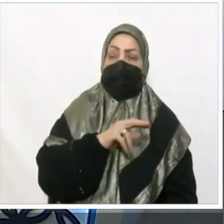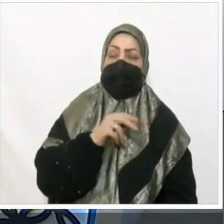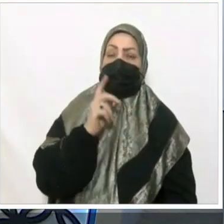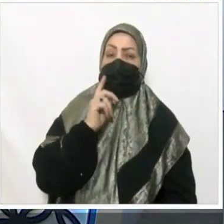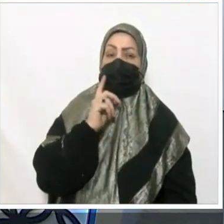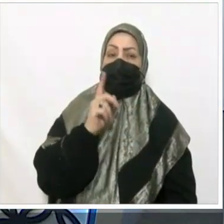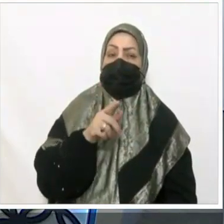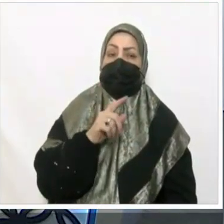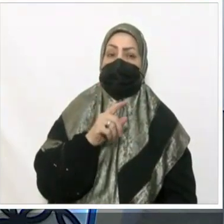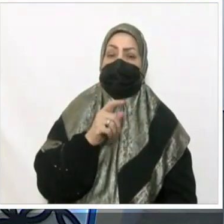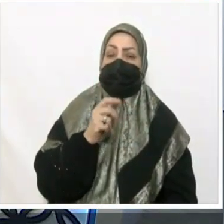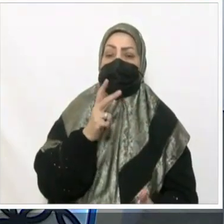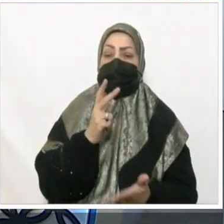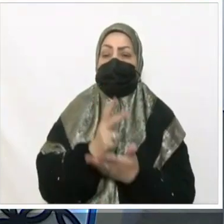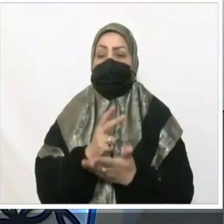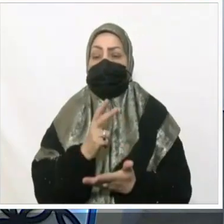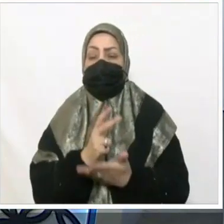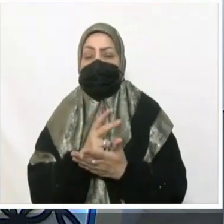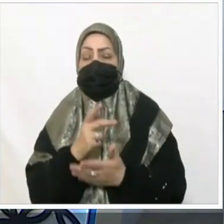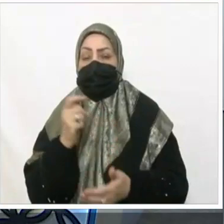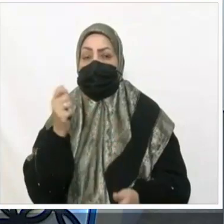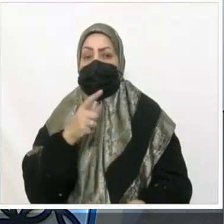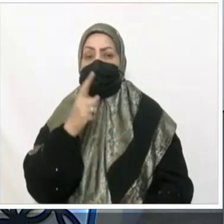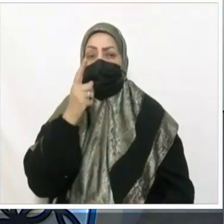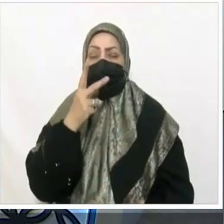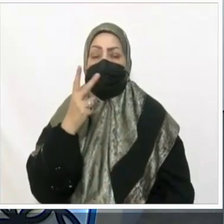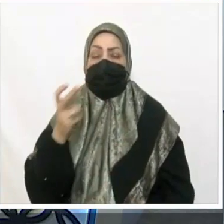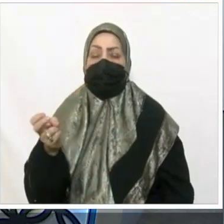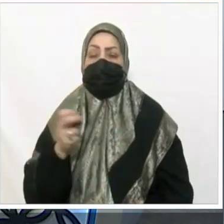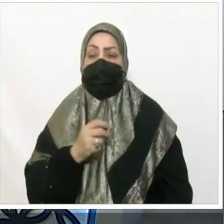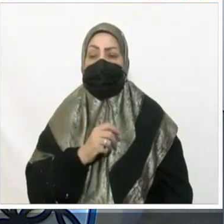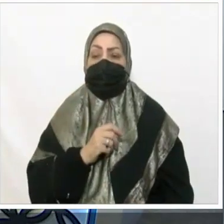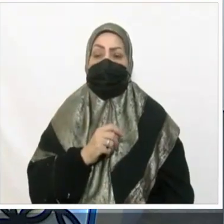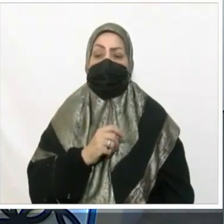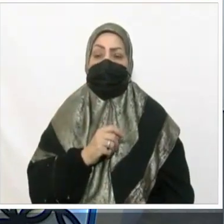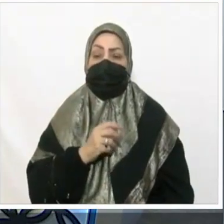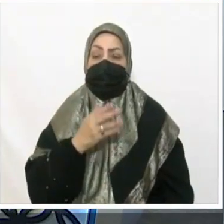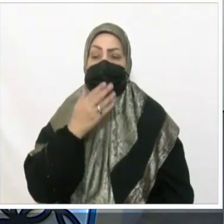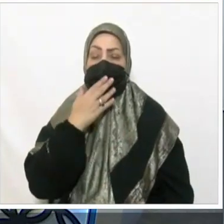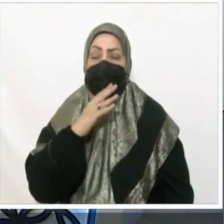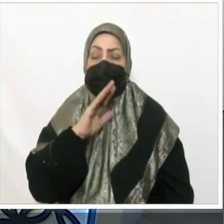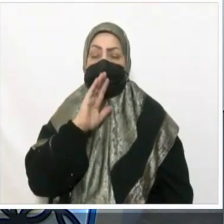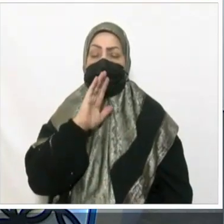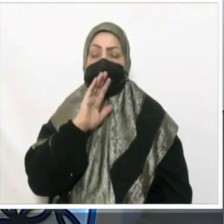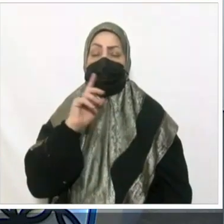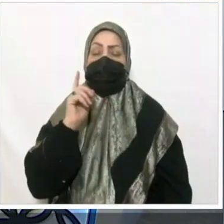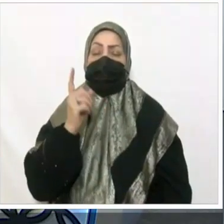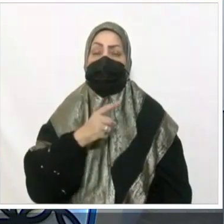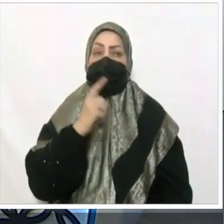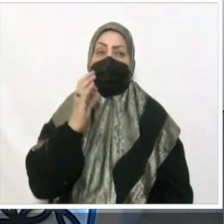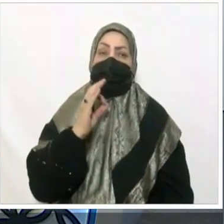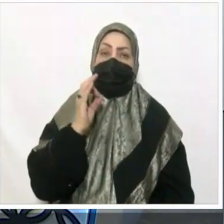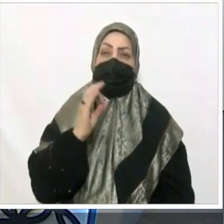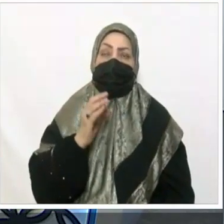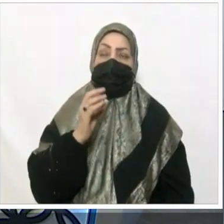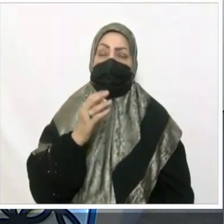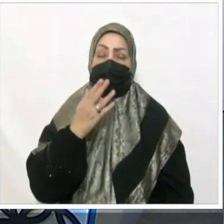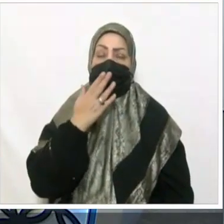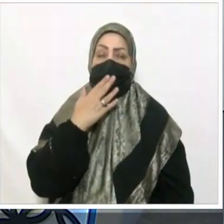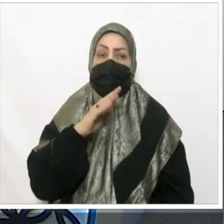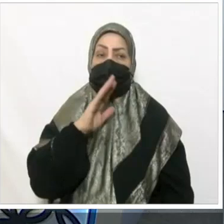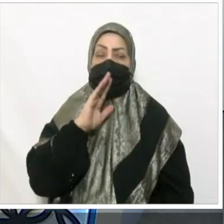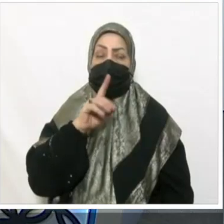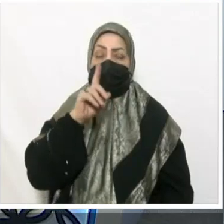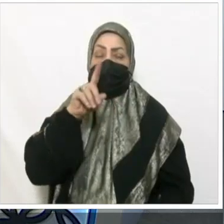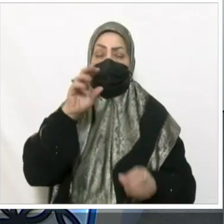ولكن تلقاه ما يحمدش، يعني مش حامد لله سبحانه وتعالى، إن الحكاية مش كثرة، الحكاية في البركة. صحيح. حتى ونقل تلقى البركة والشكر يعني والثناء لله